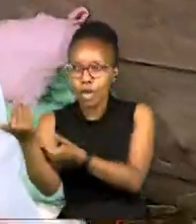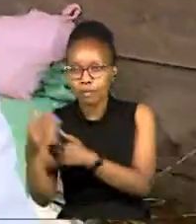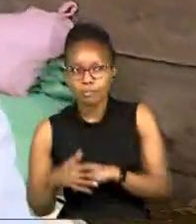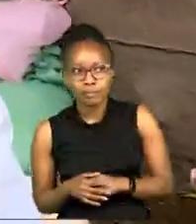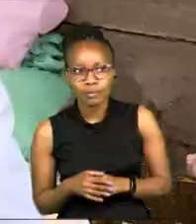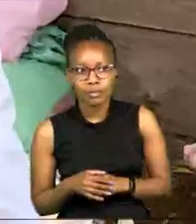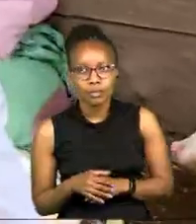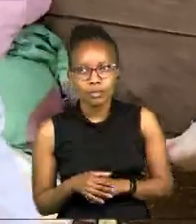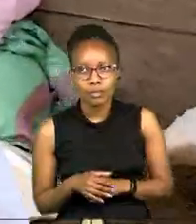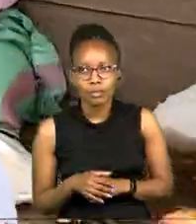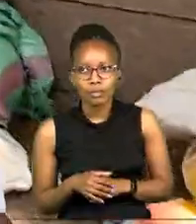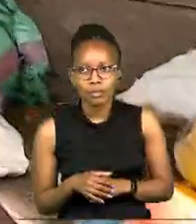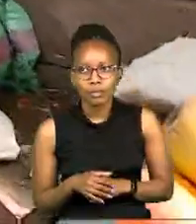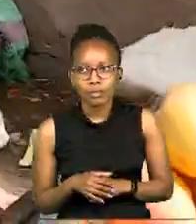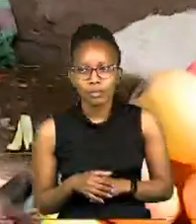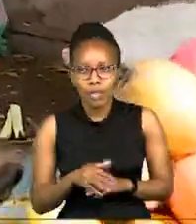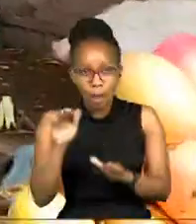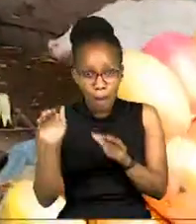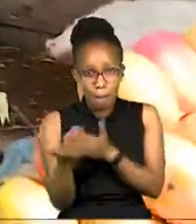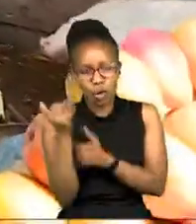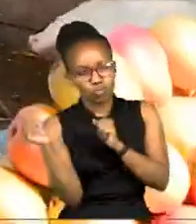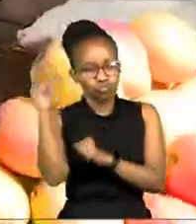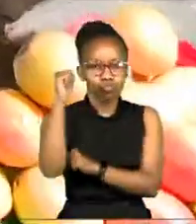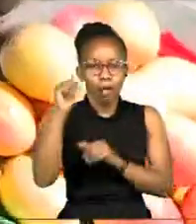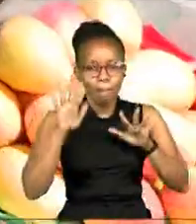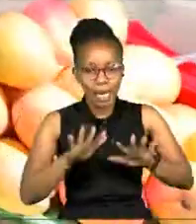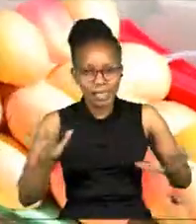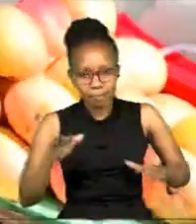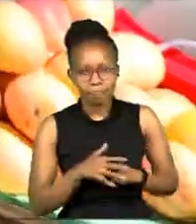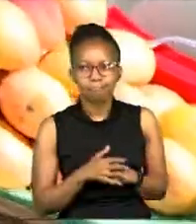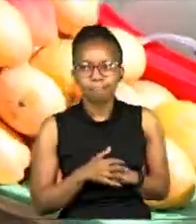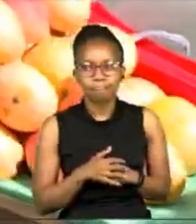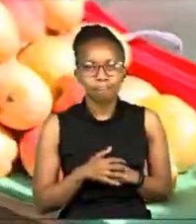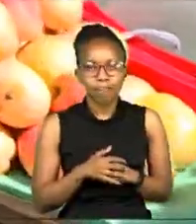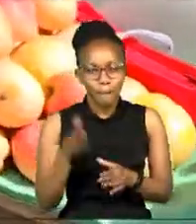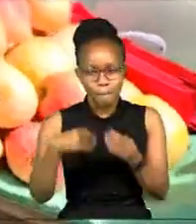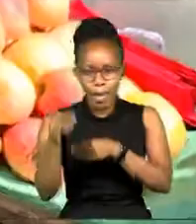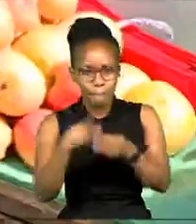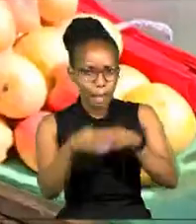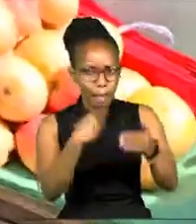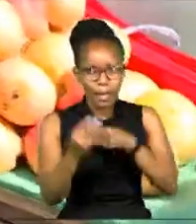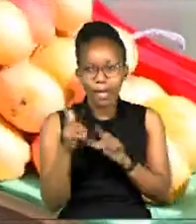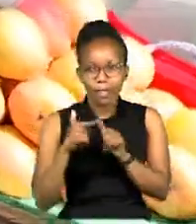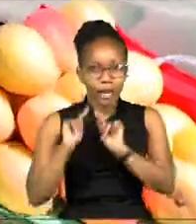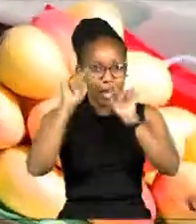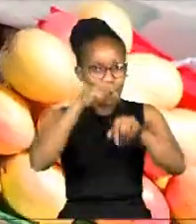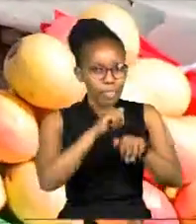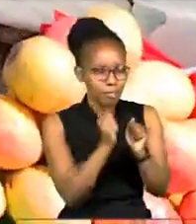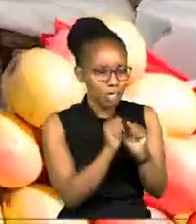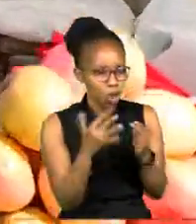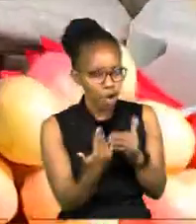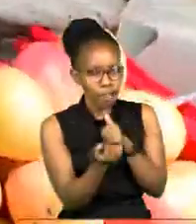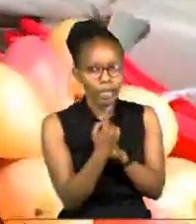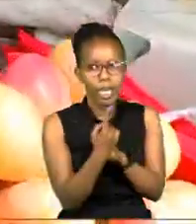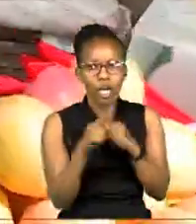Na asubuhi nikiamka naenda kwa soko. Alafu hapa nafika kitu kama saa 5 saa 4.